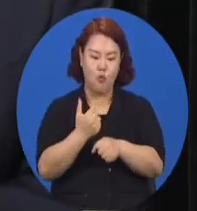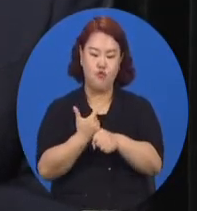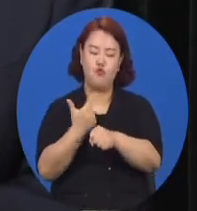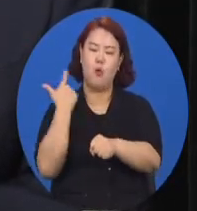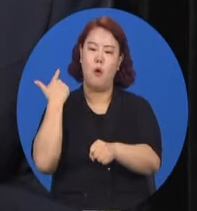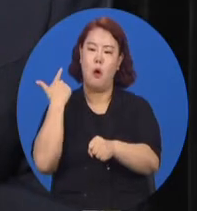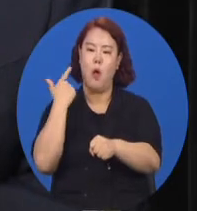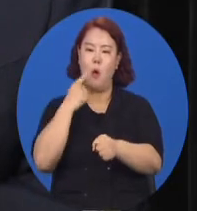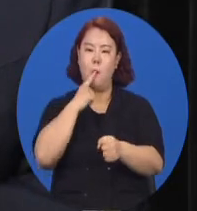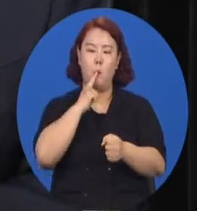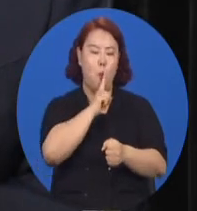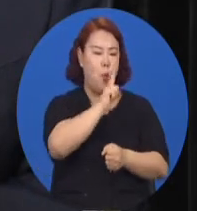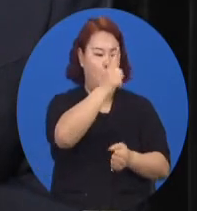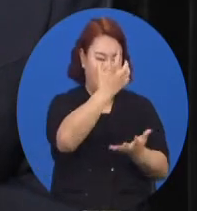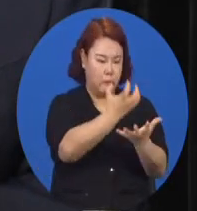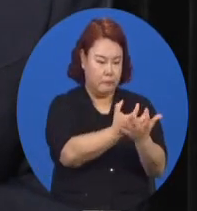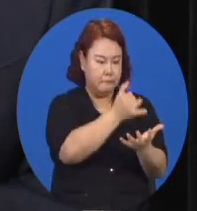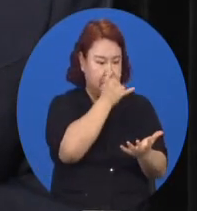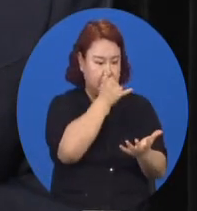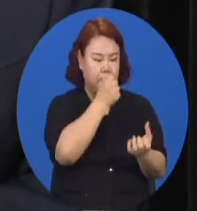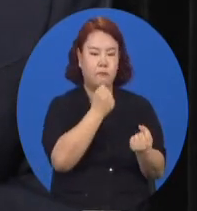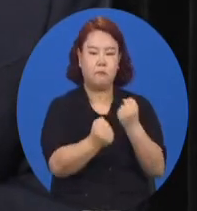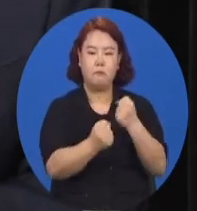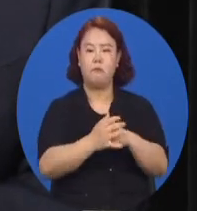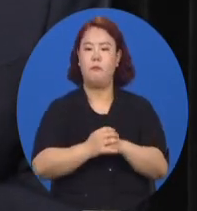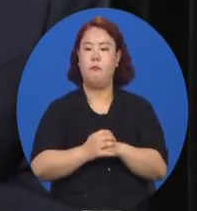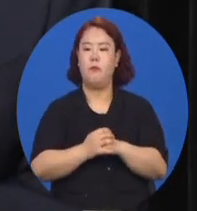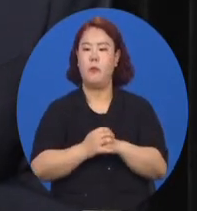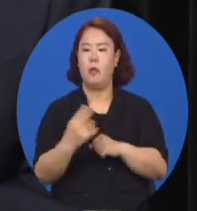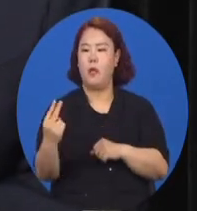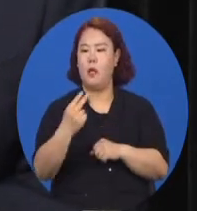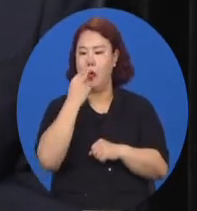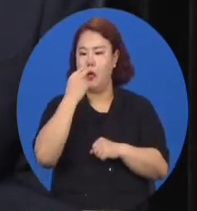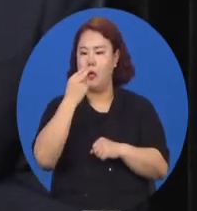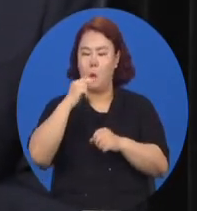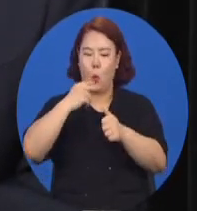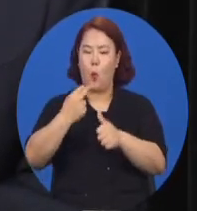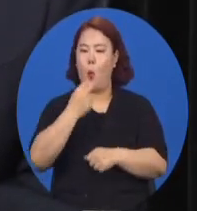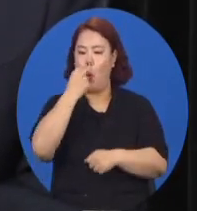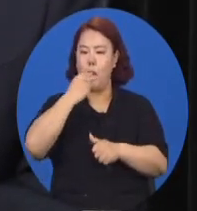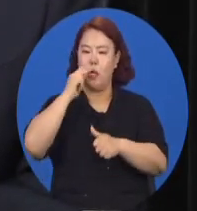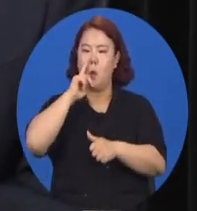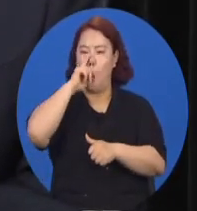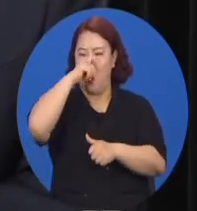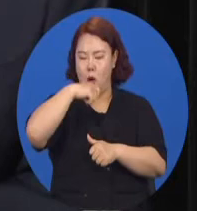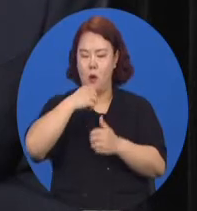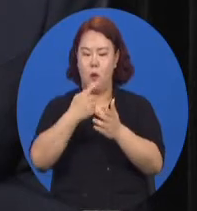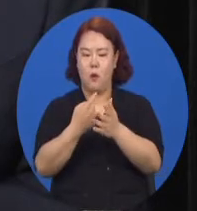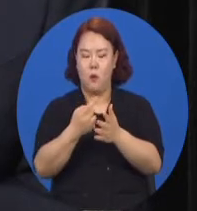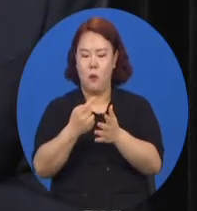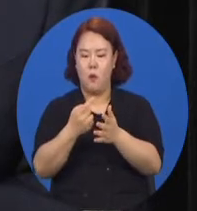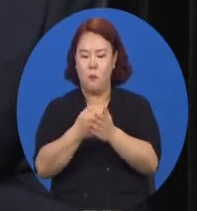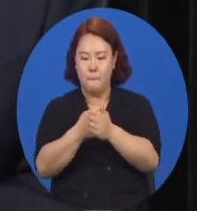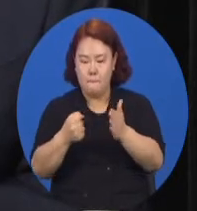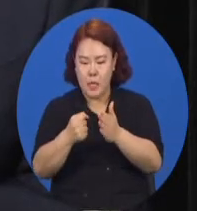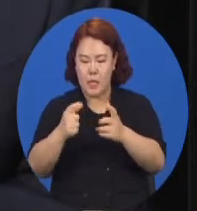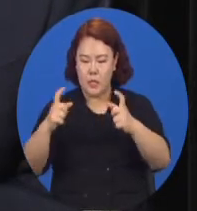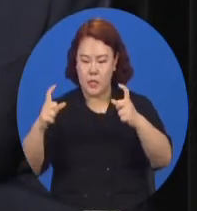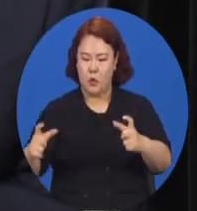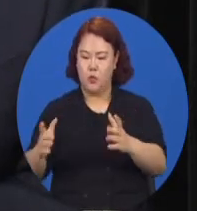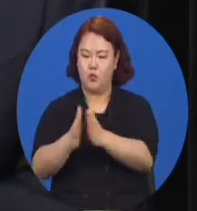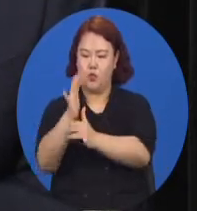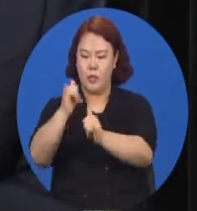이러한 보고서가 나와 있었음에도 대기 오염으로 인한 지역 주민들의 건강을 위한